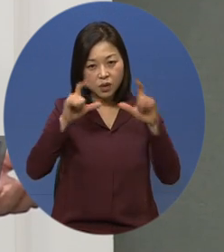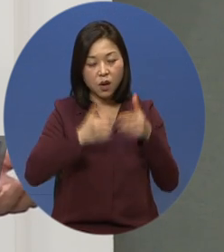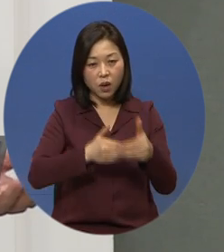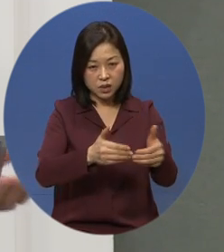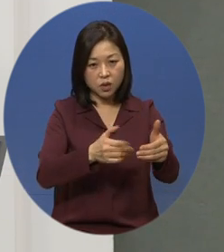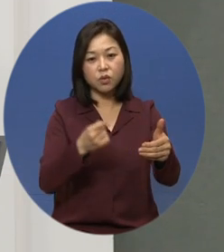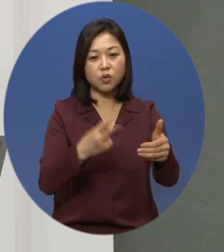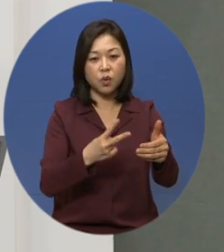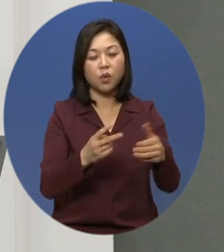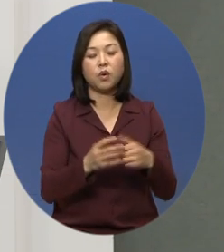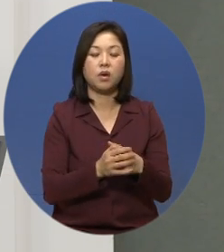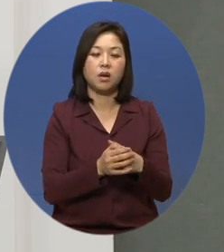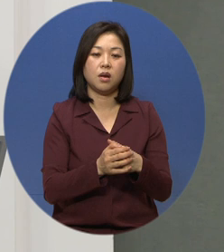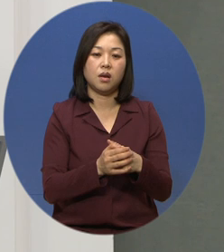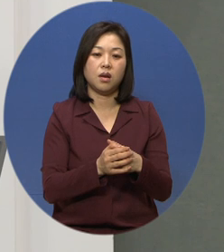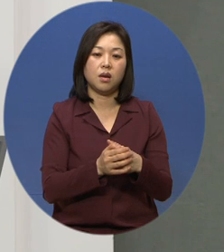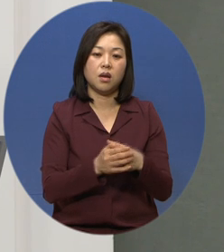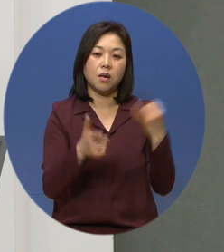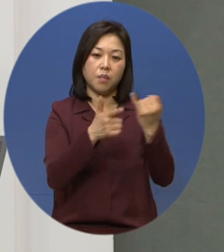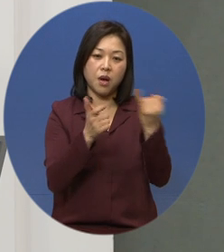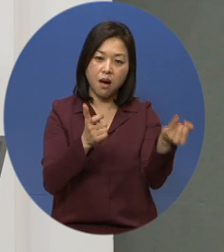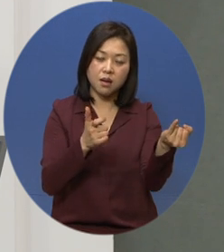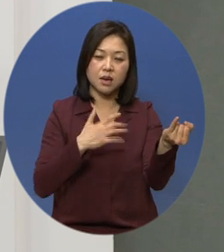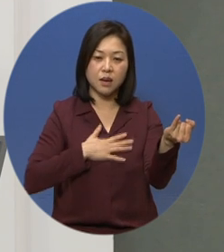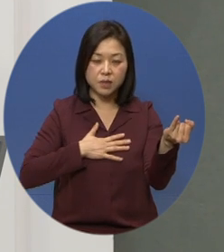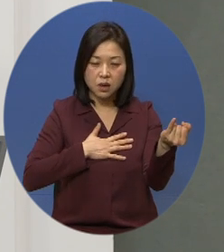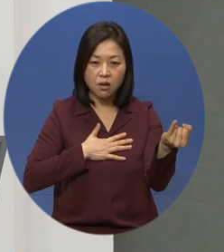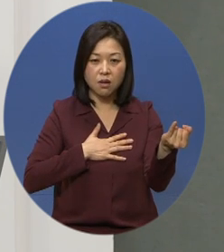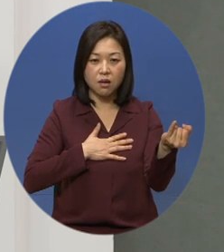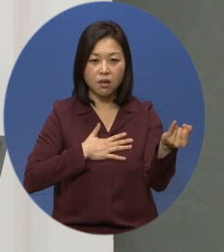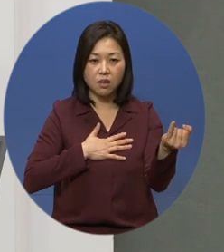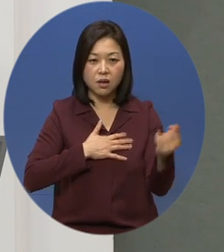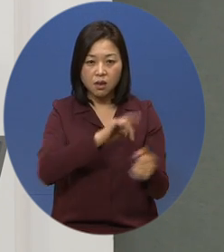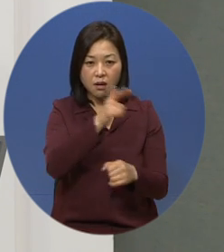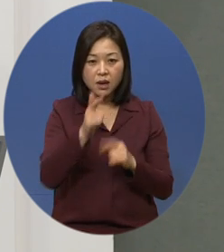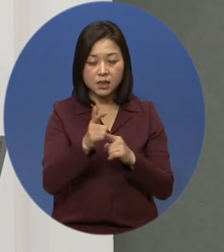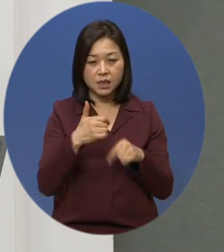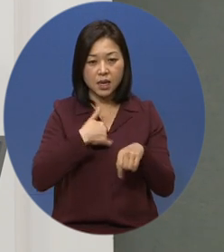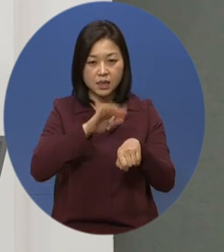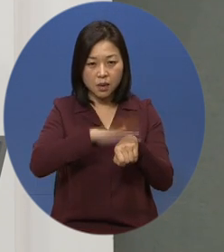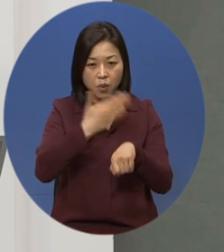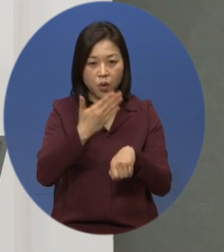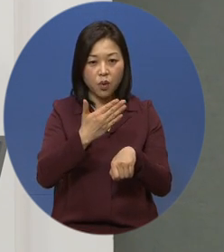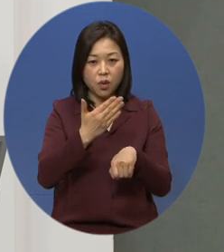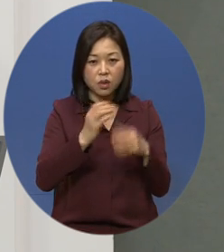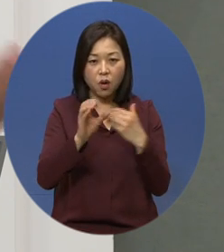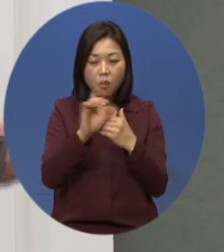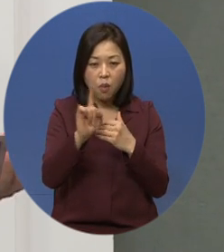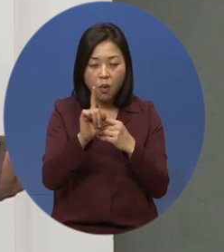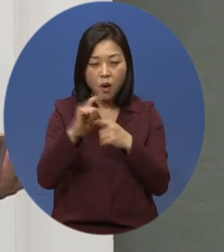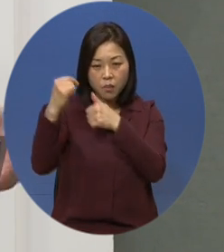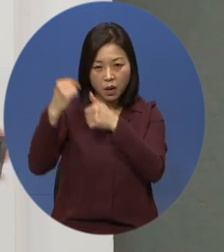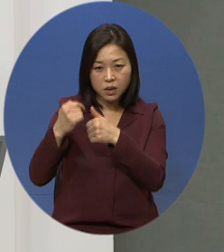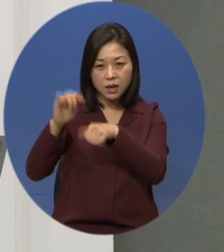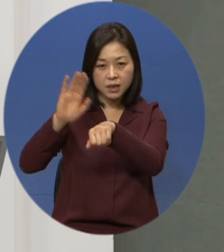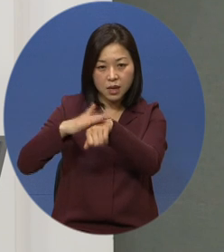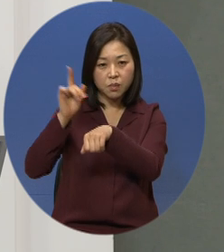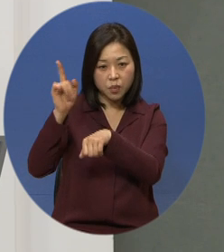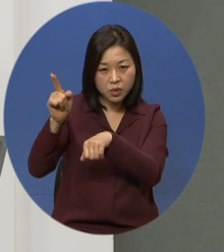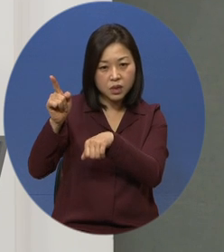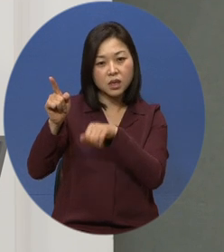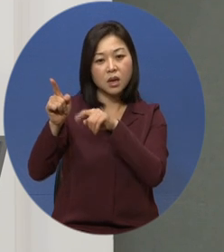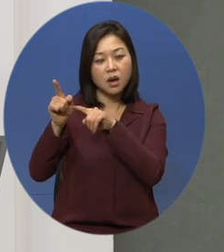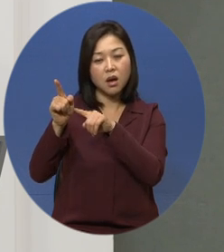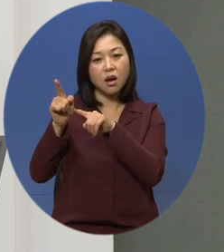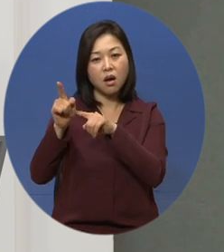라든가 살해하는 그 심정이 라든가 자기의 잘못 더 나아가서는 명령에 잘못 이런